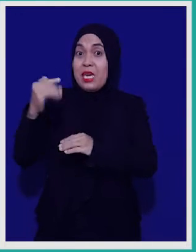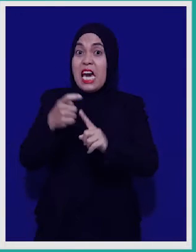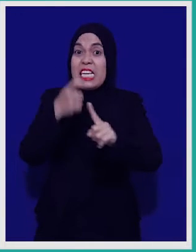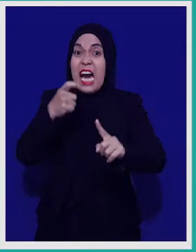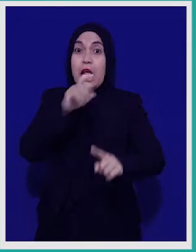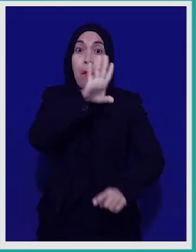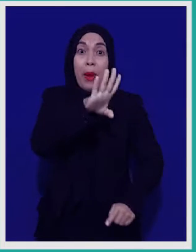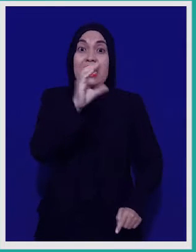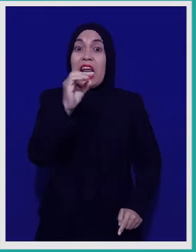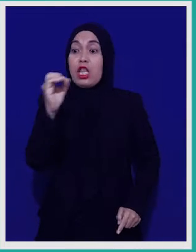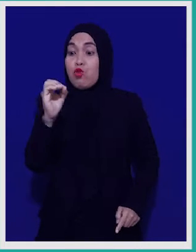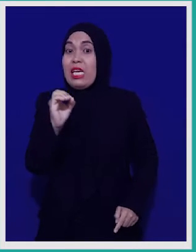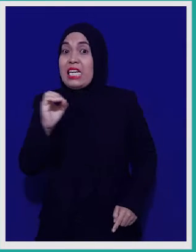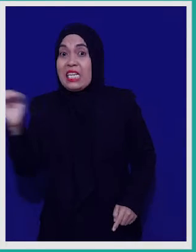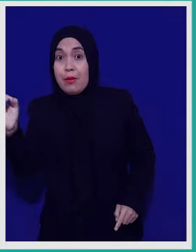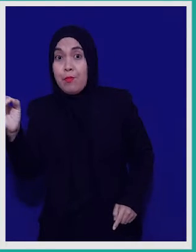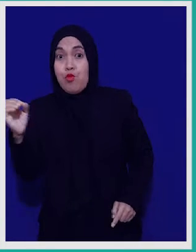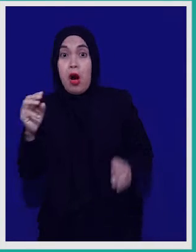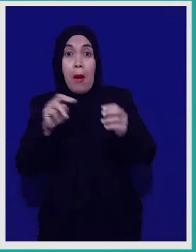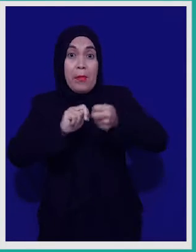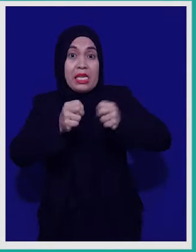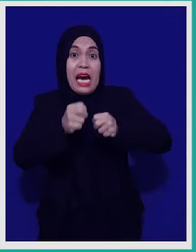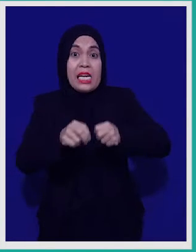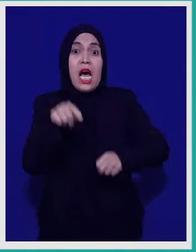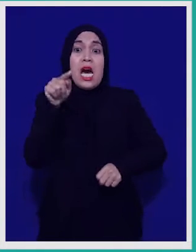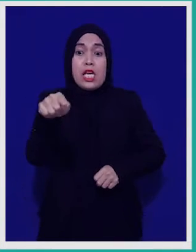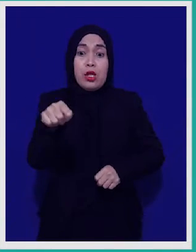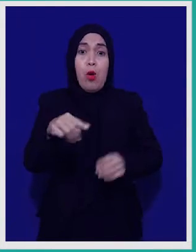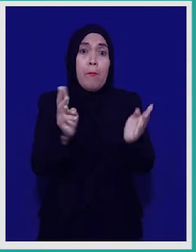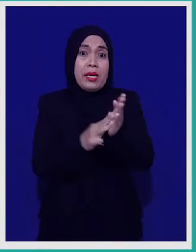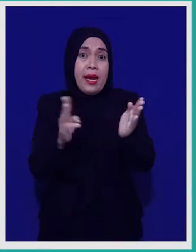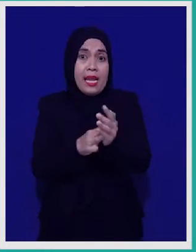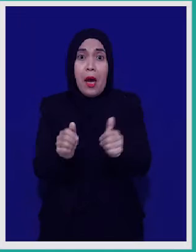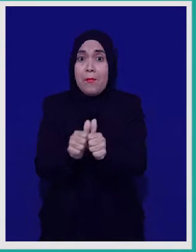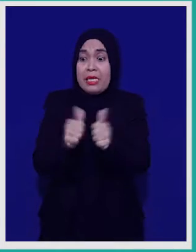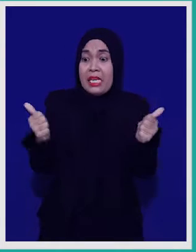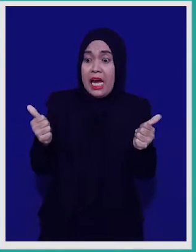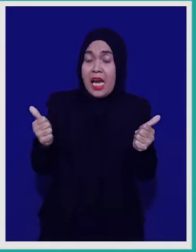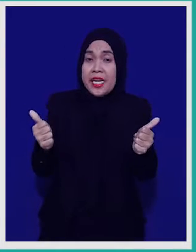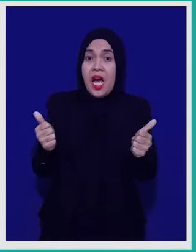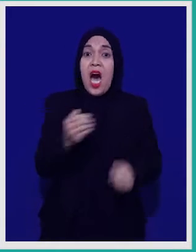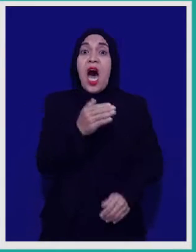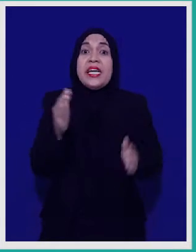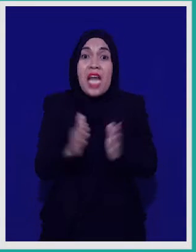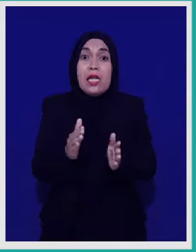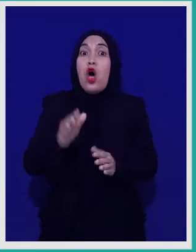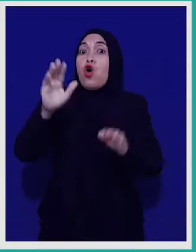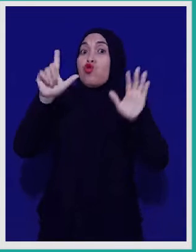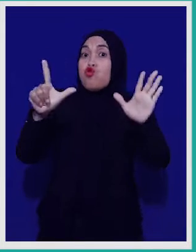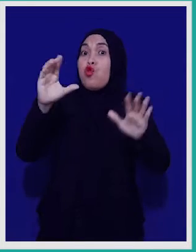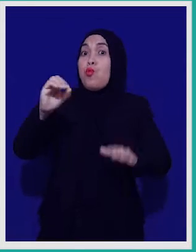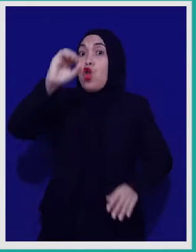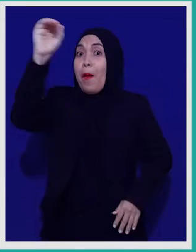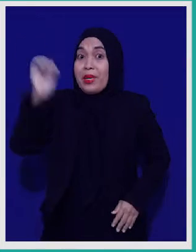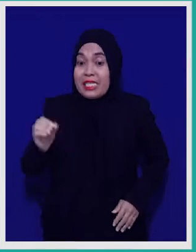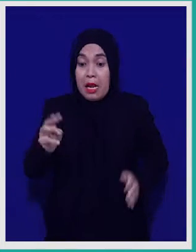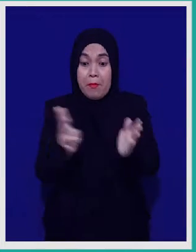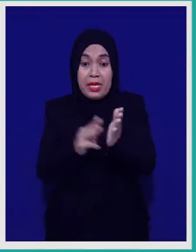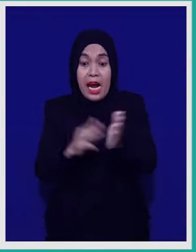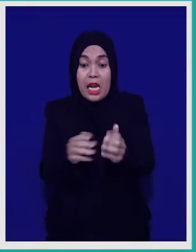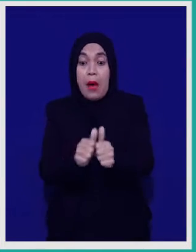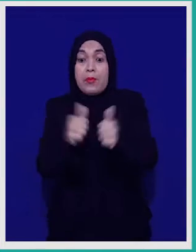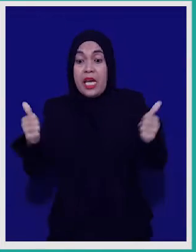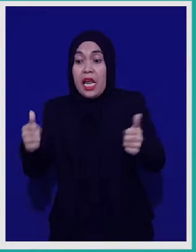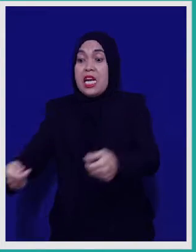Lebih dari 400 ribu pakaro merupakan pakaro cerai dan 70% pakaro cerai tersebut diajukan pihak